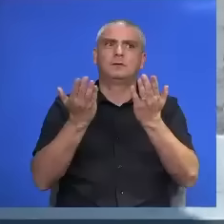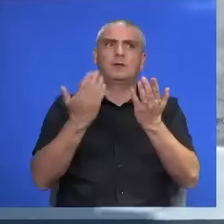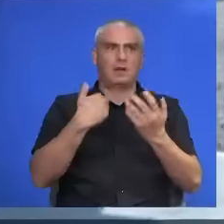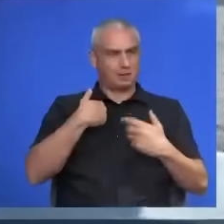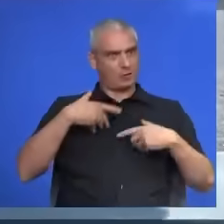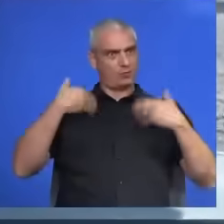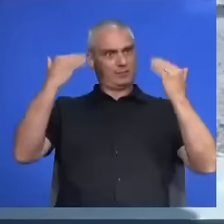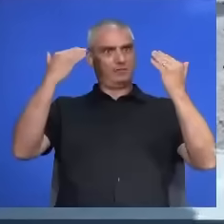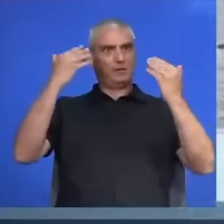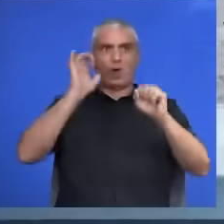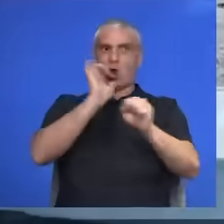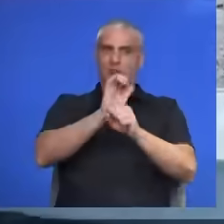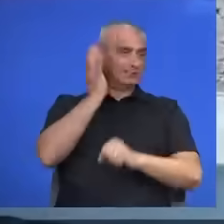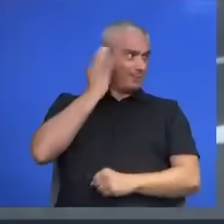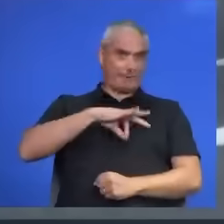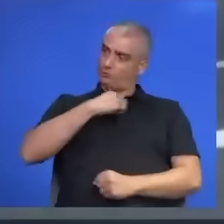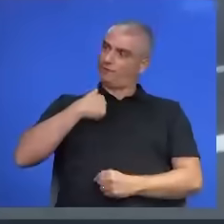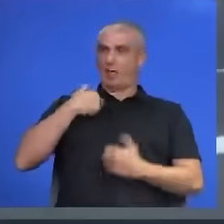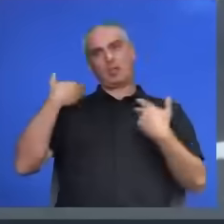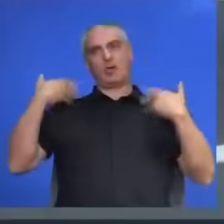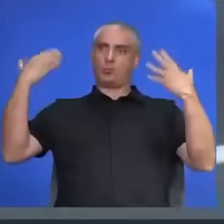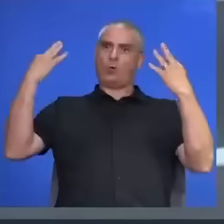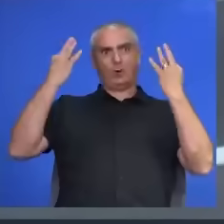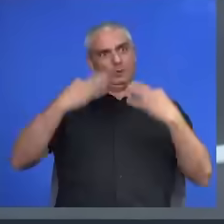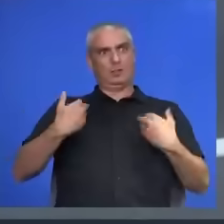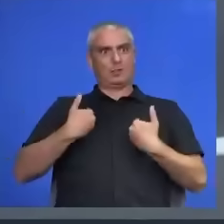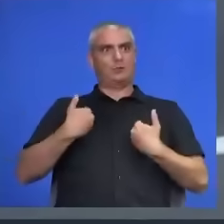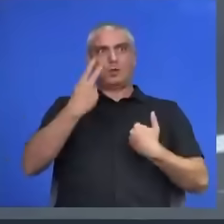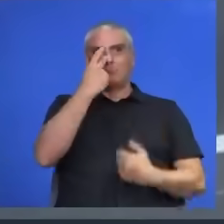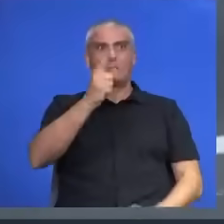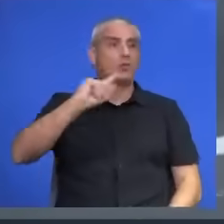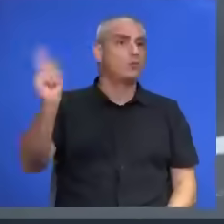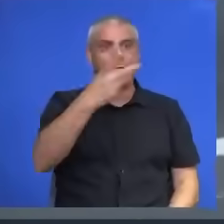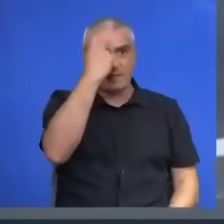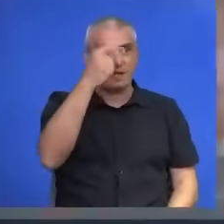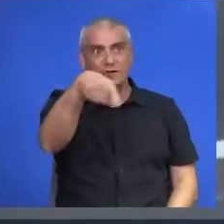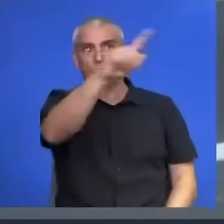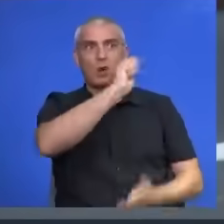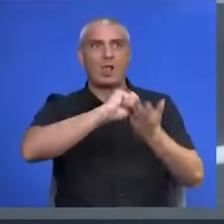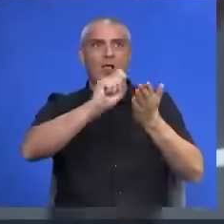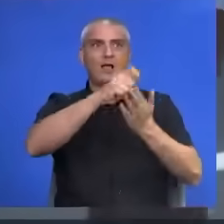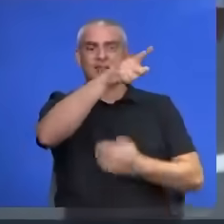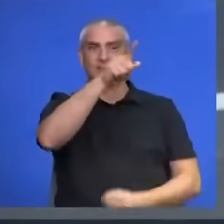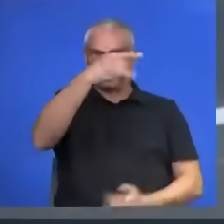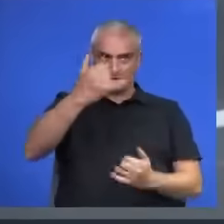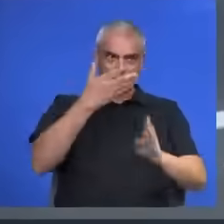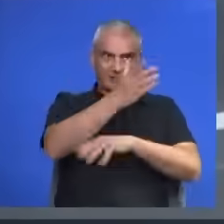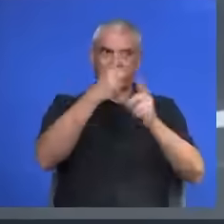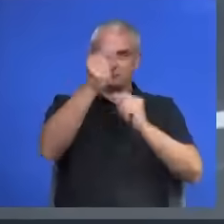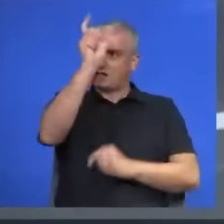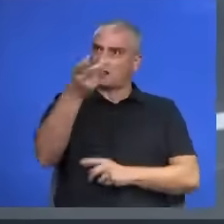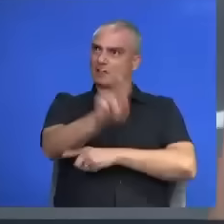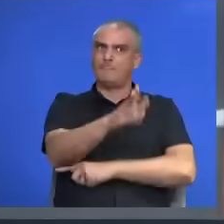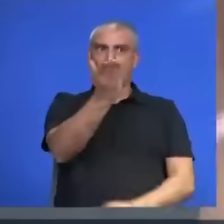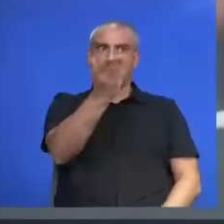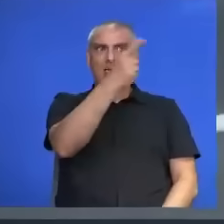עושים לנו את הבנות ואנחנו נאורים. בוא תראה, כל אלה ערבים שם, כל הכתבים, אתה עכשיו נכנס לעזה, אתה בן אדם מת. הם רצחו